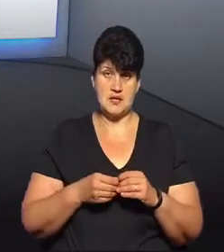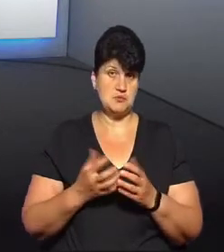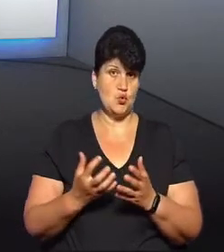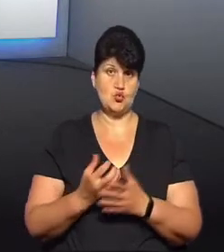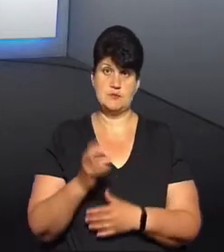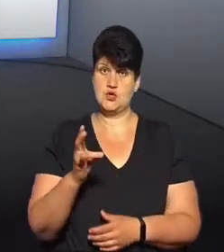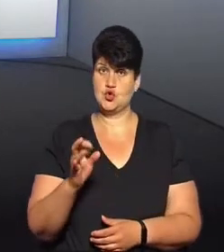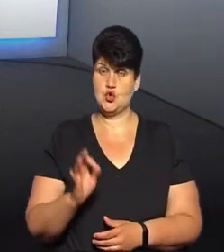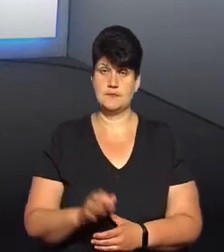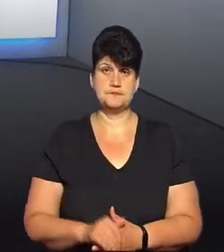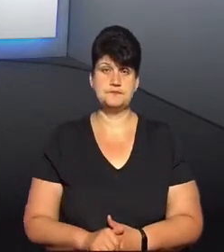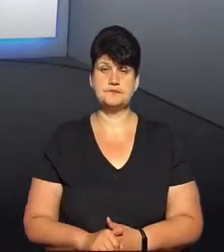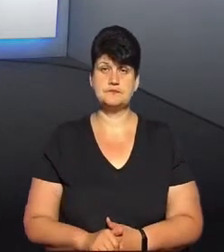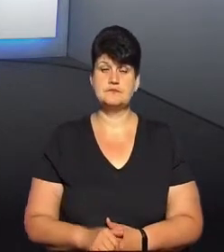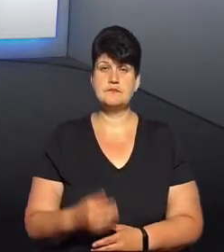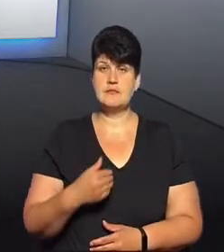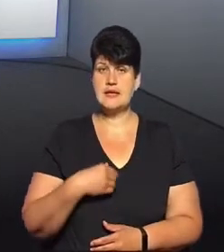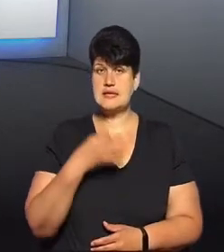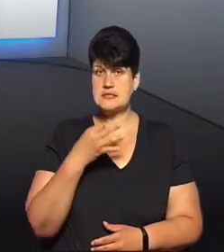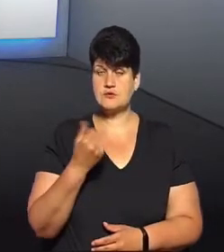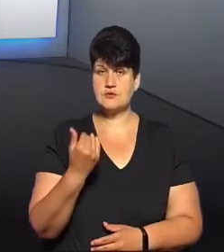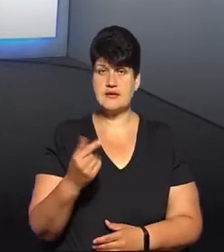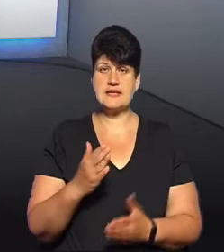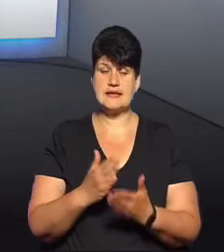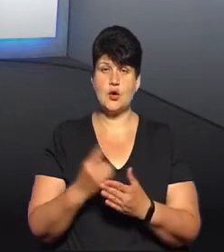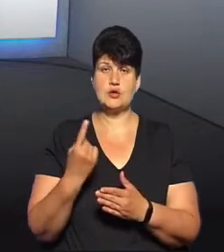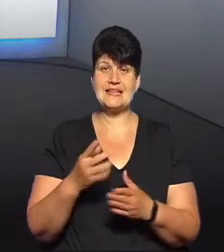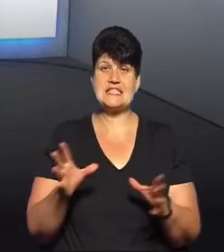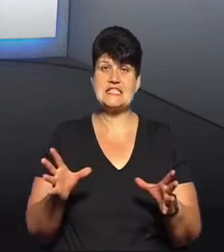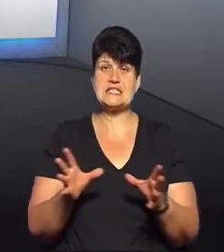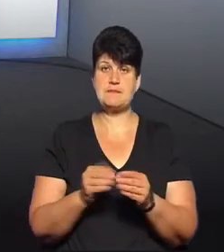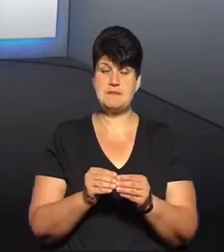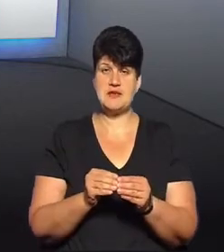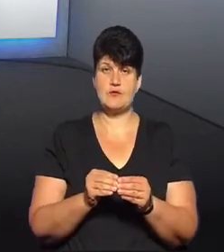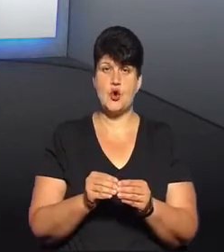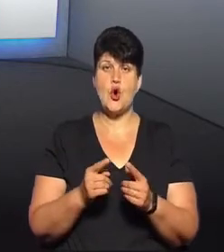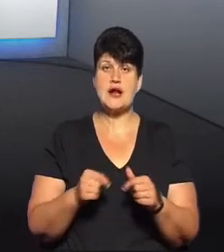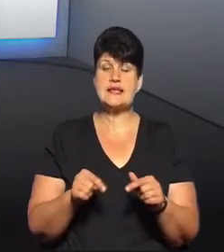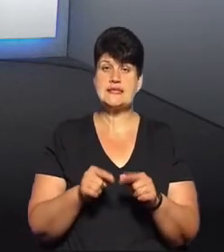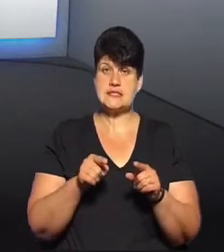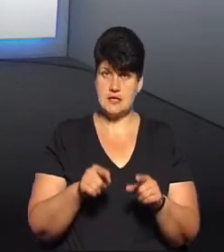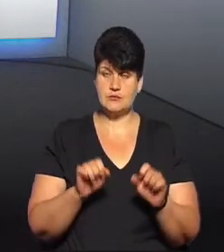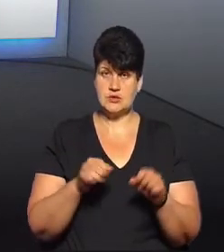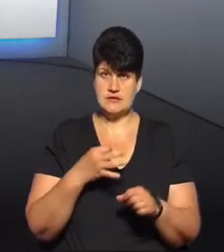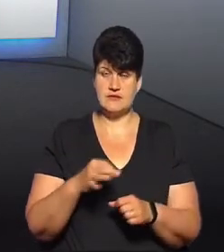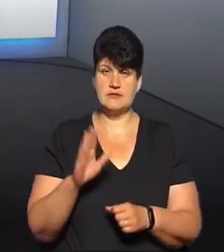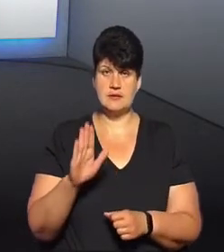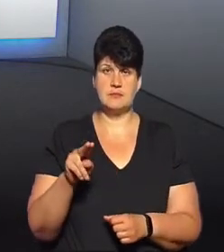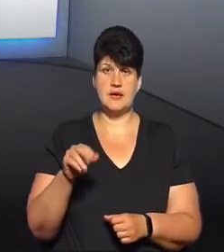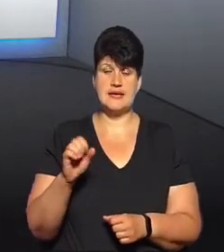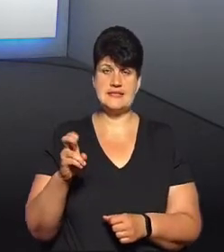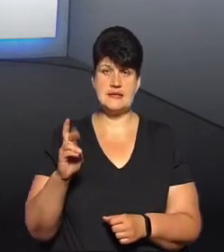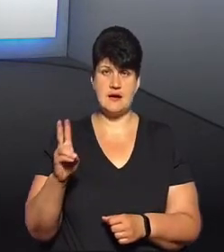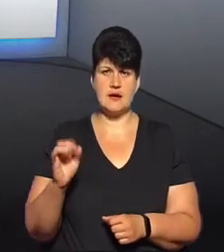Дивіться, я вас назвав одним з співорганізатором. Значить, взагалі хочеться просто назвати цих людей. Володимир Пасяка, хто